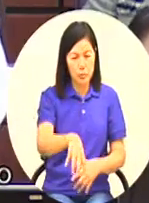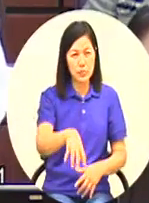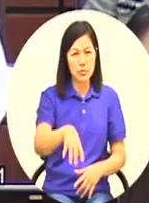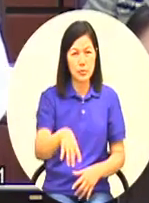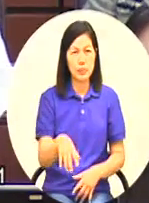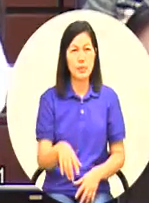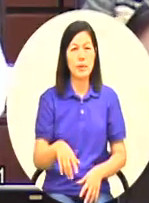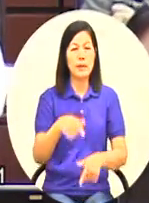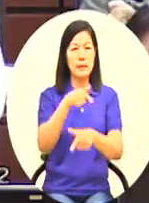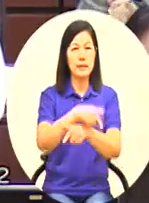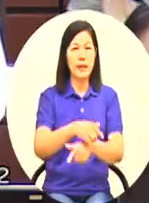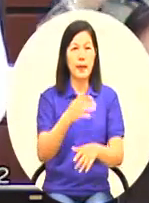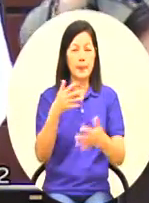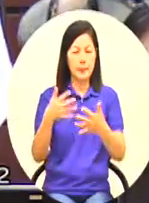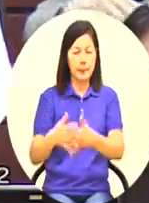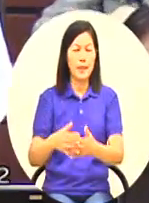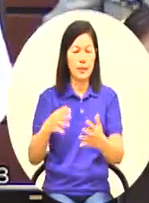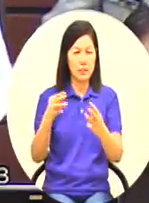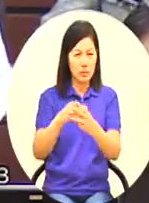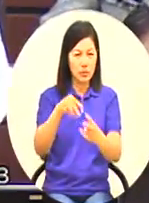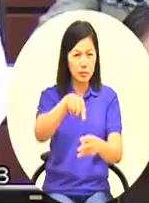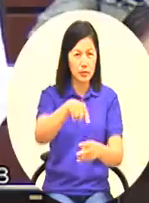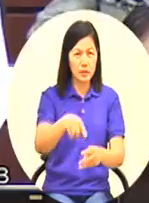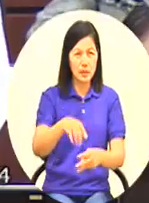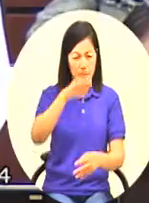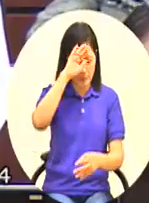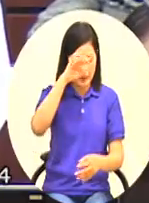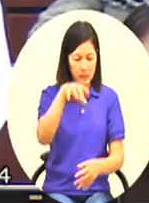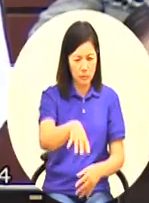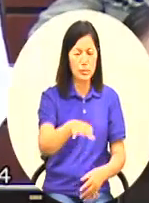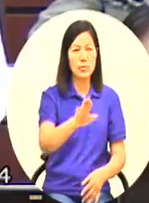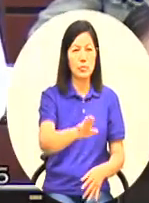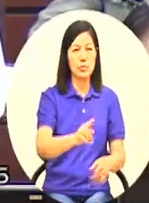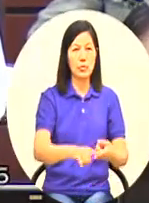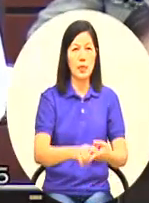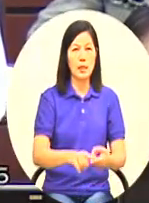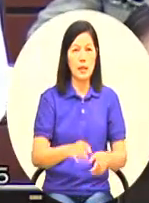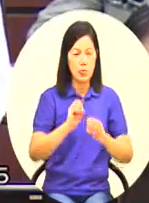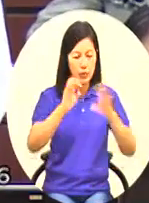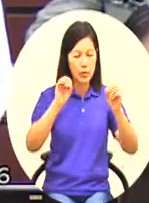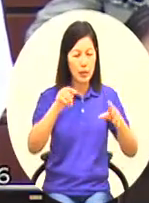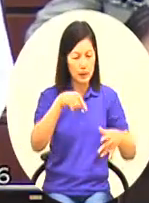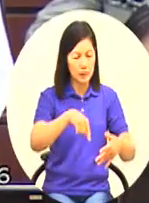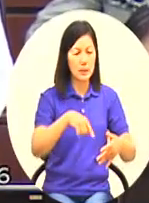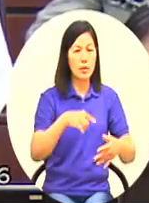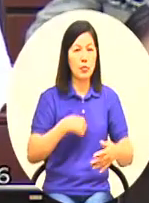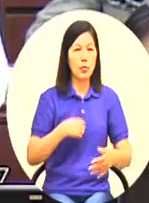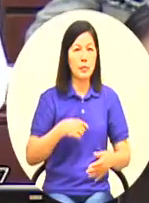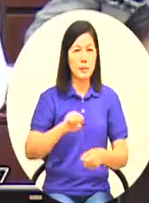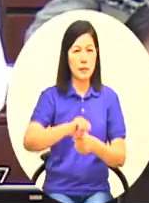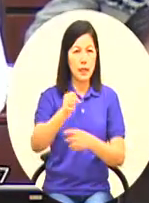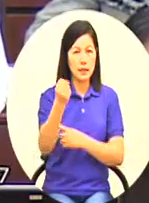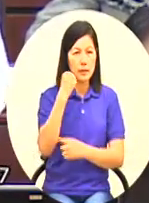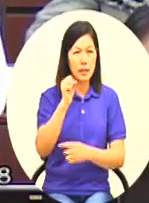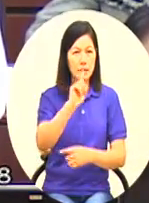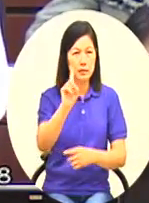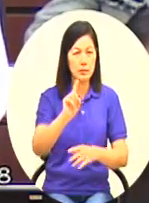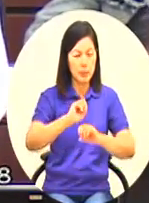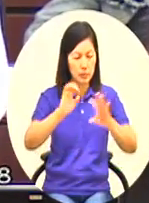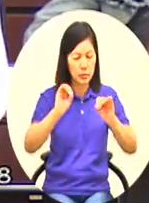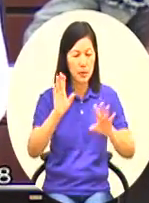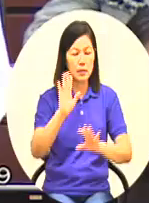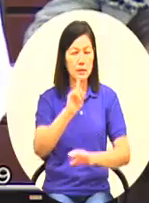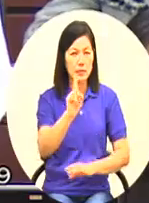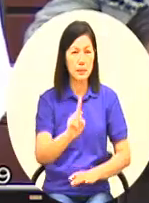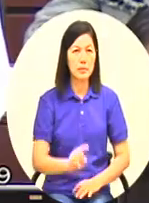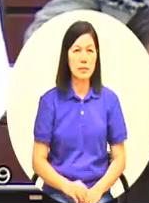疫区的所在，这是一个重点。不过即个宣传内底吼，阮特别爱强调就是讲，基本上我确实咧安尼